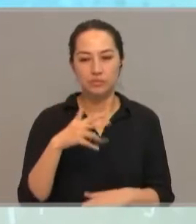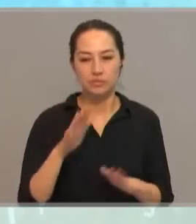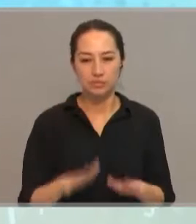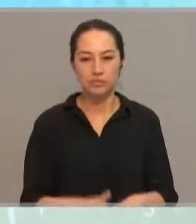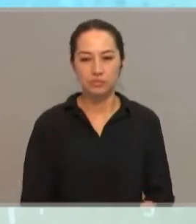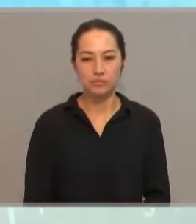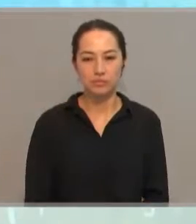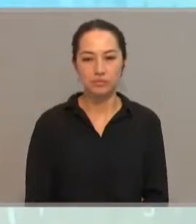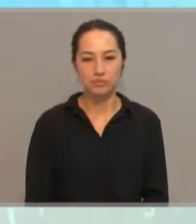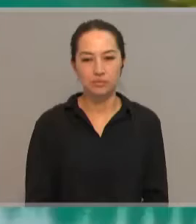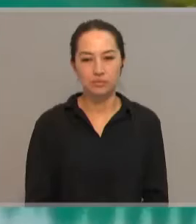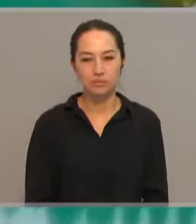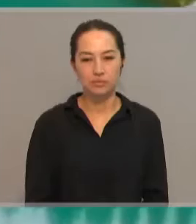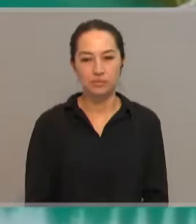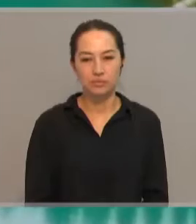койко-мест.